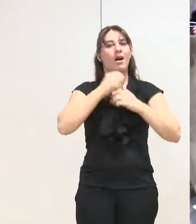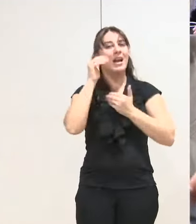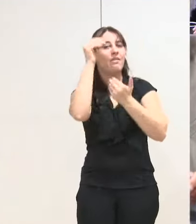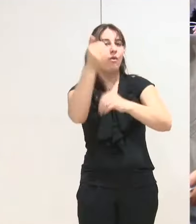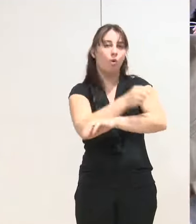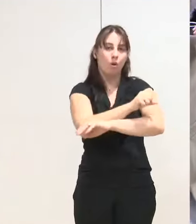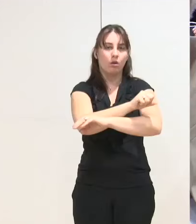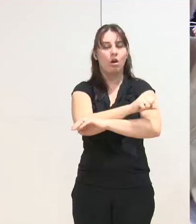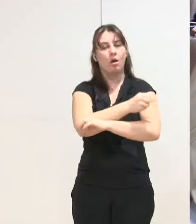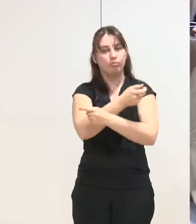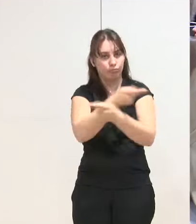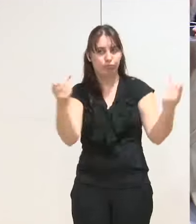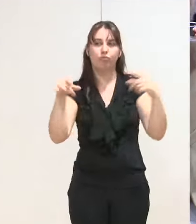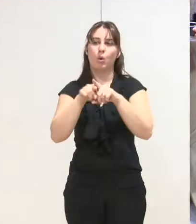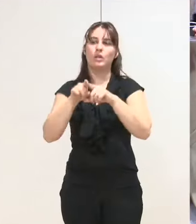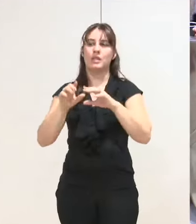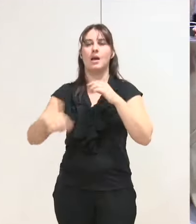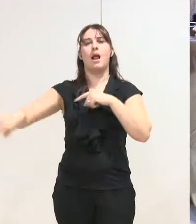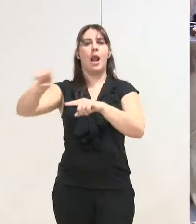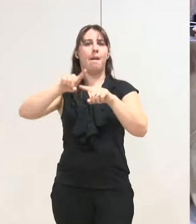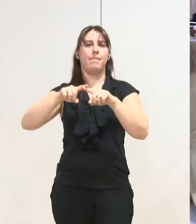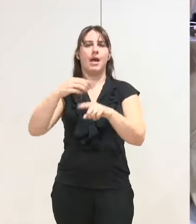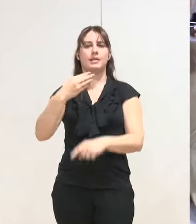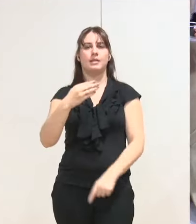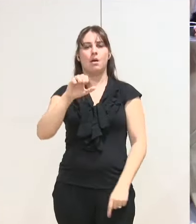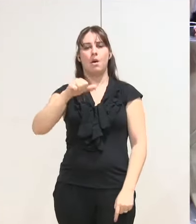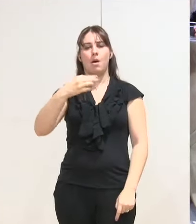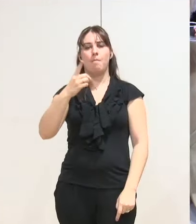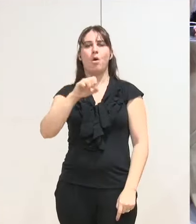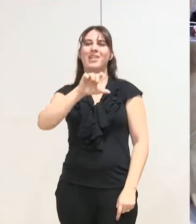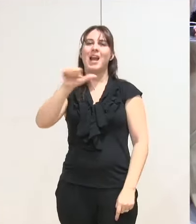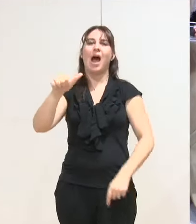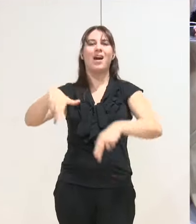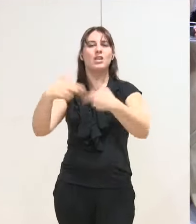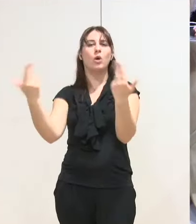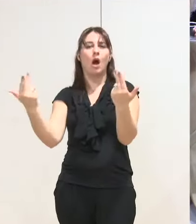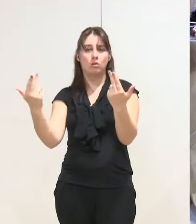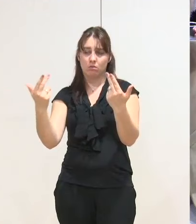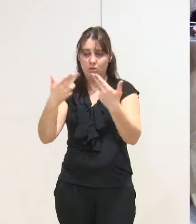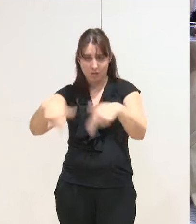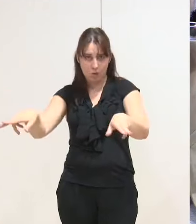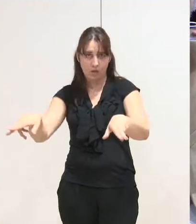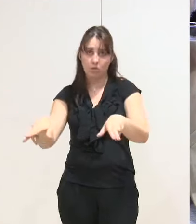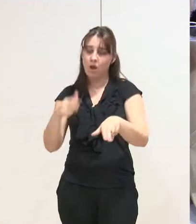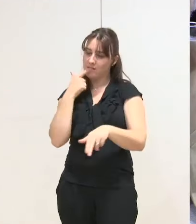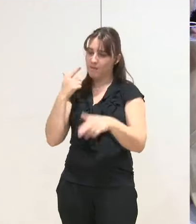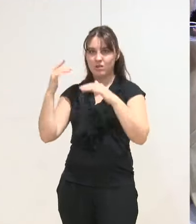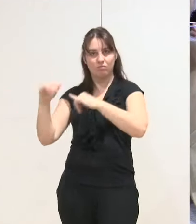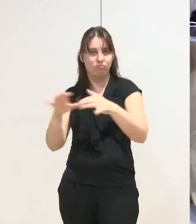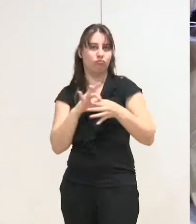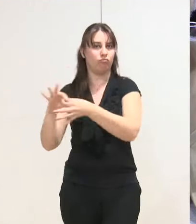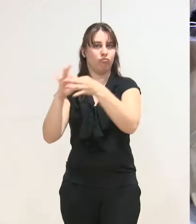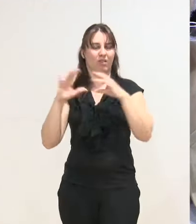Mandela des moments à la fois plus simple et plus ouvert qui renouvelle le public qui les fréquente qui se fait plus